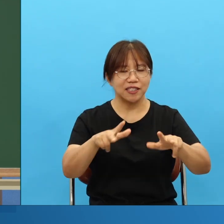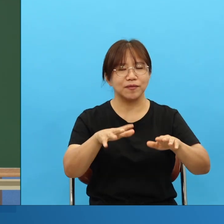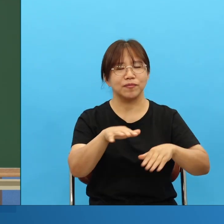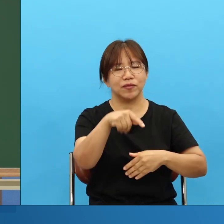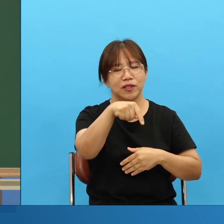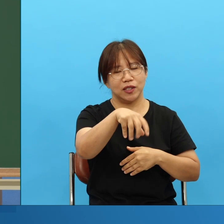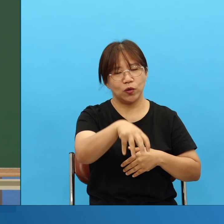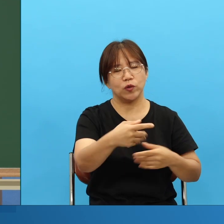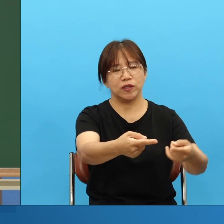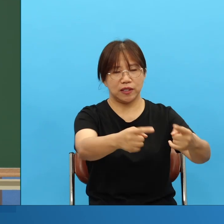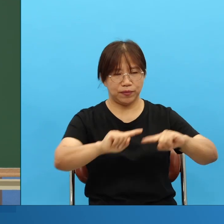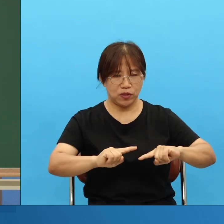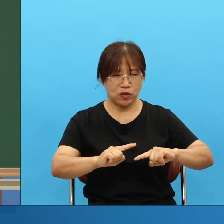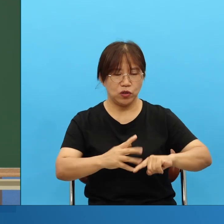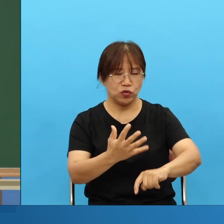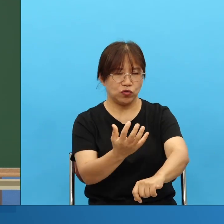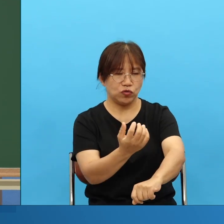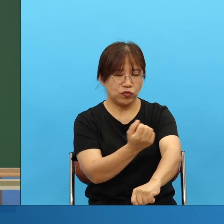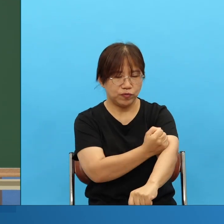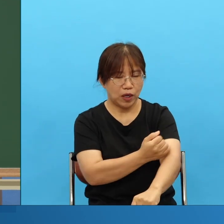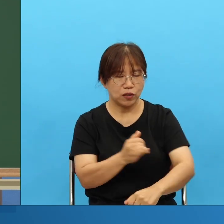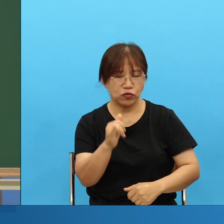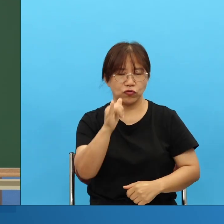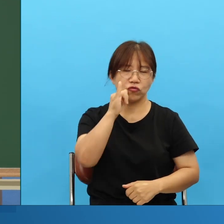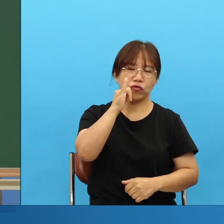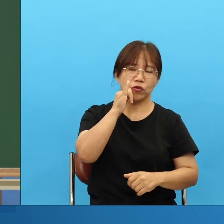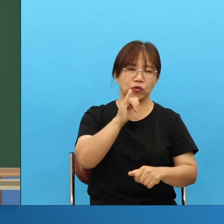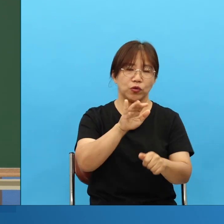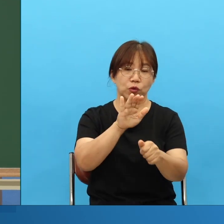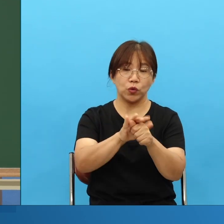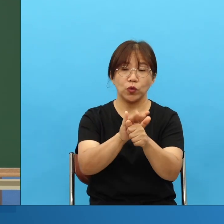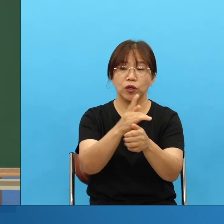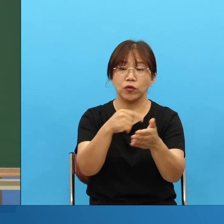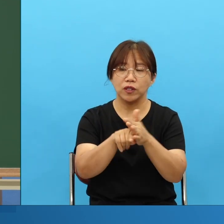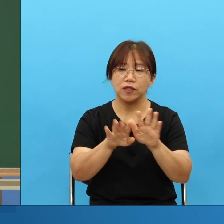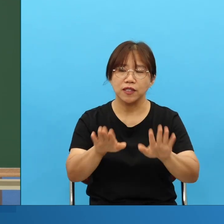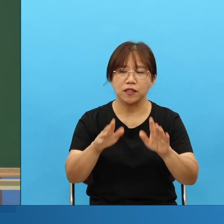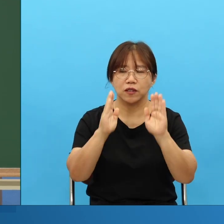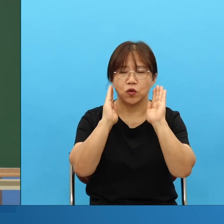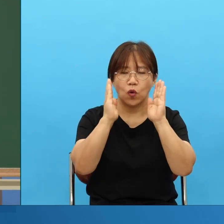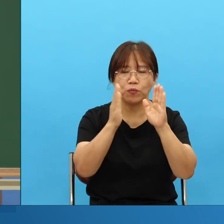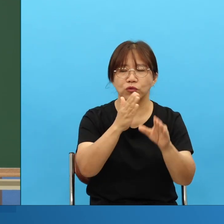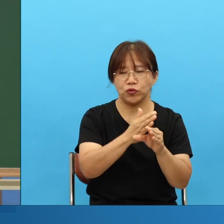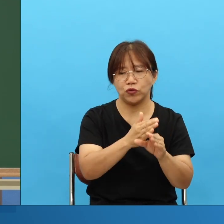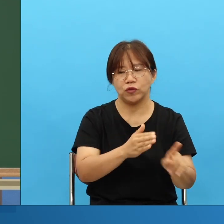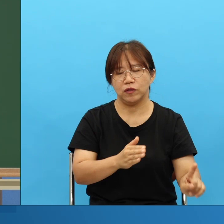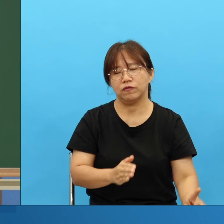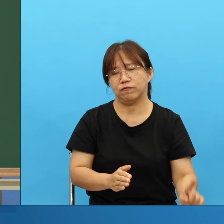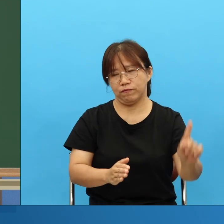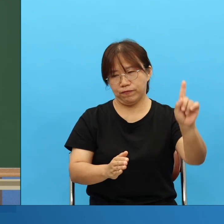중독자를 도우려고 공부를 하고 있어요. 참 작은 부분인데 또 하나님께서.